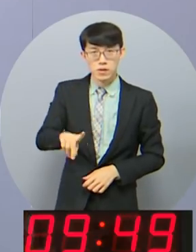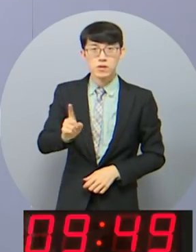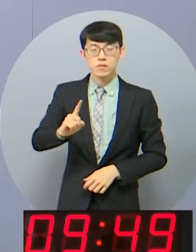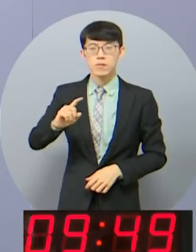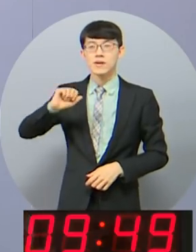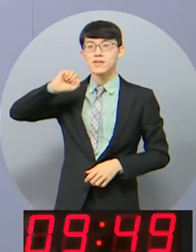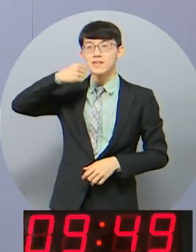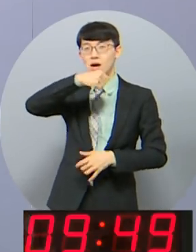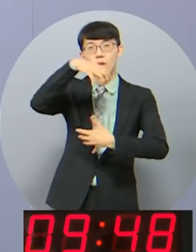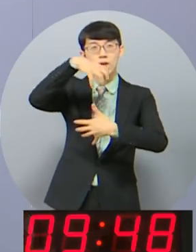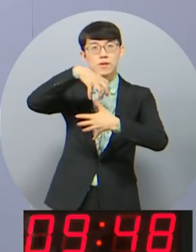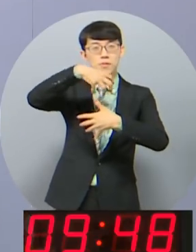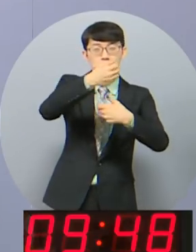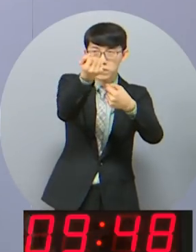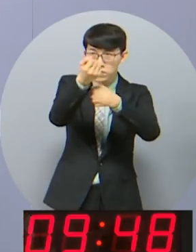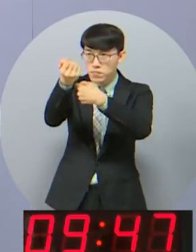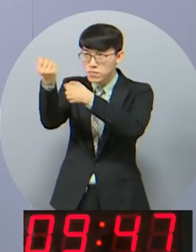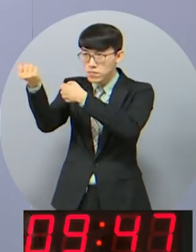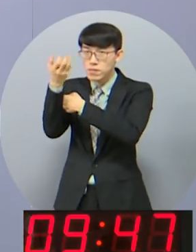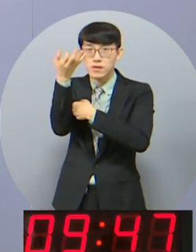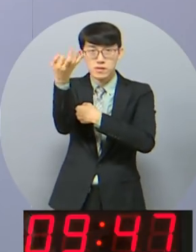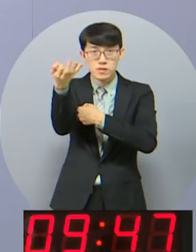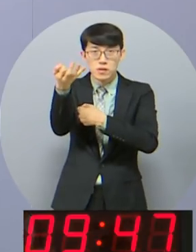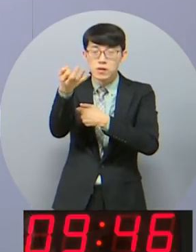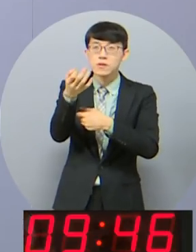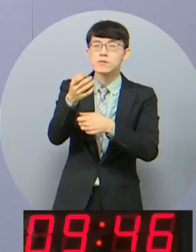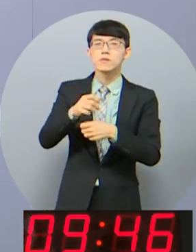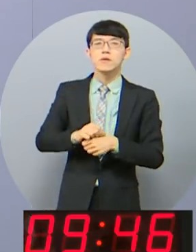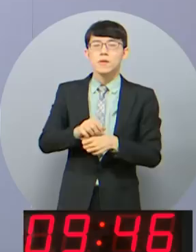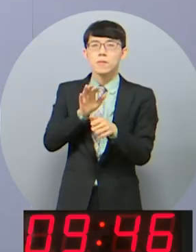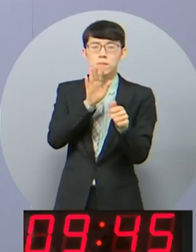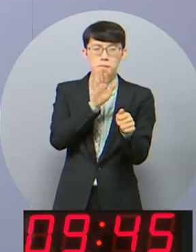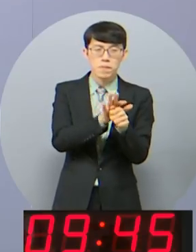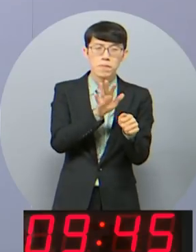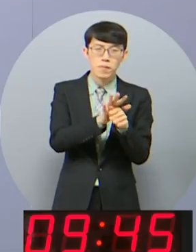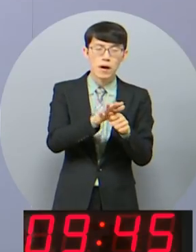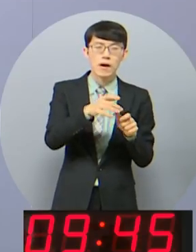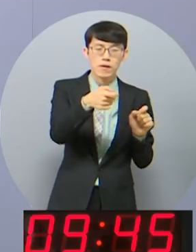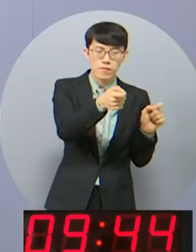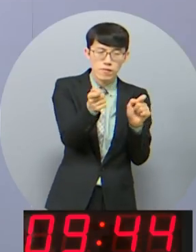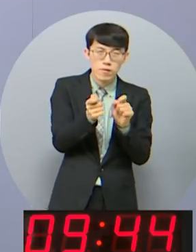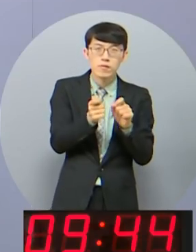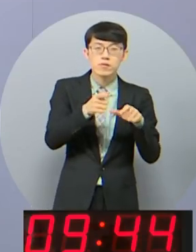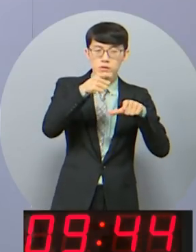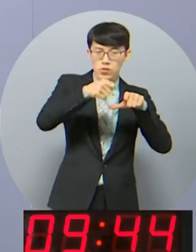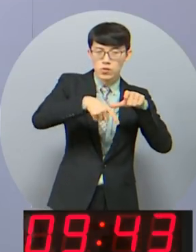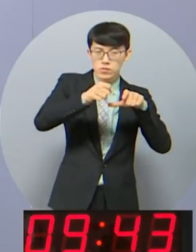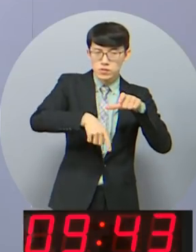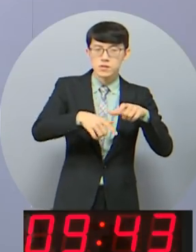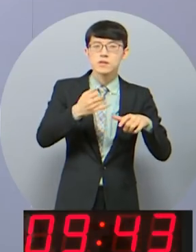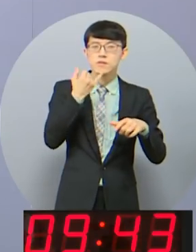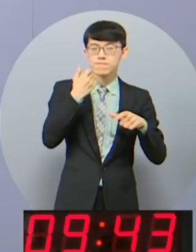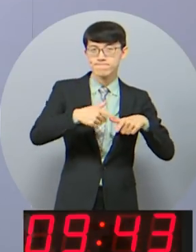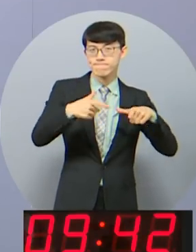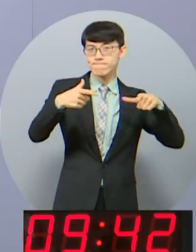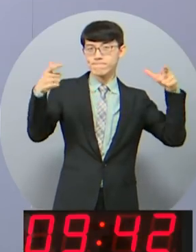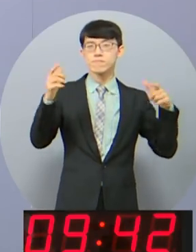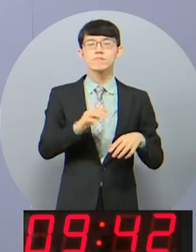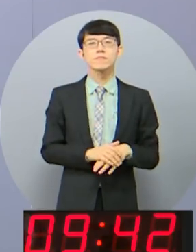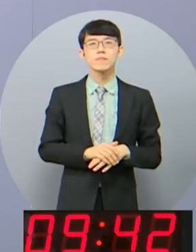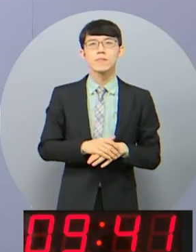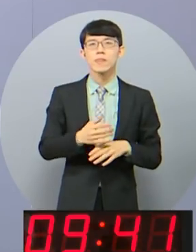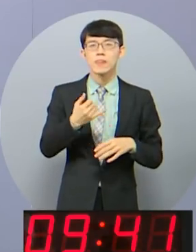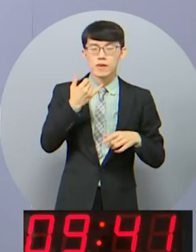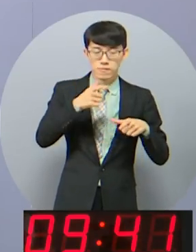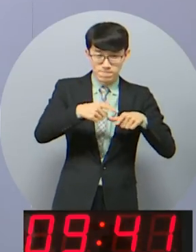投资、金融投资的活水资金，协助在地企业壮大，进而向外发